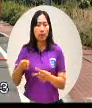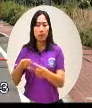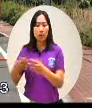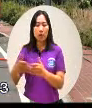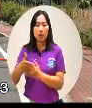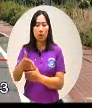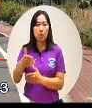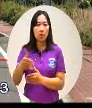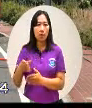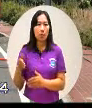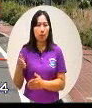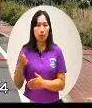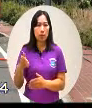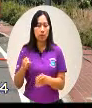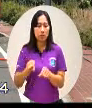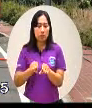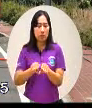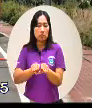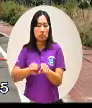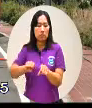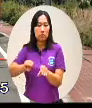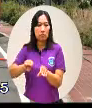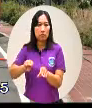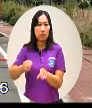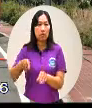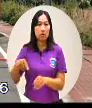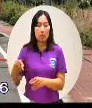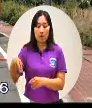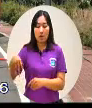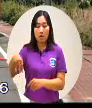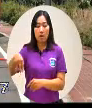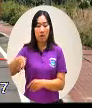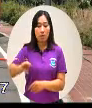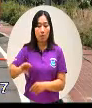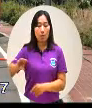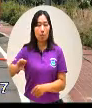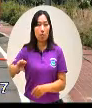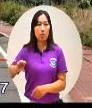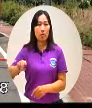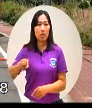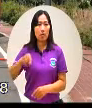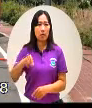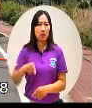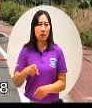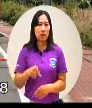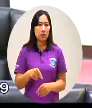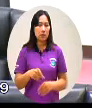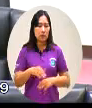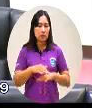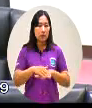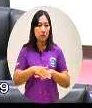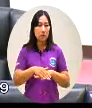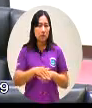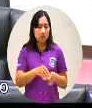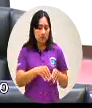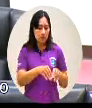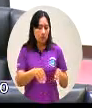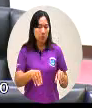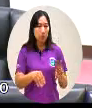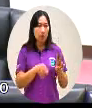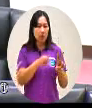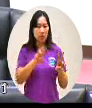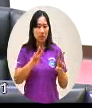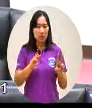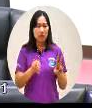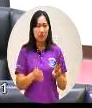啦，这过去设计不当嘛，这两点三米的安全岛收大嘛。即来当个减条水沟啊，这里只水沟也无